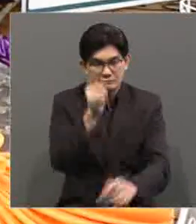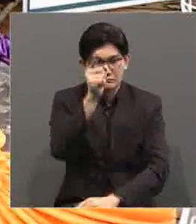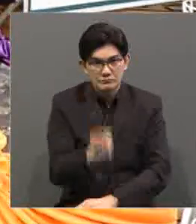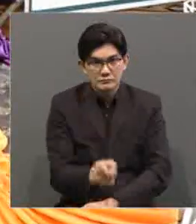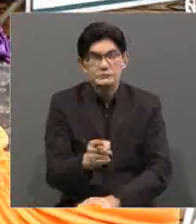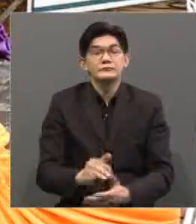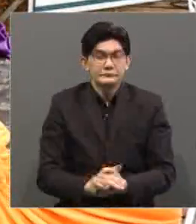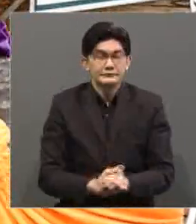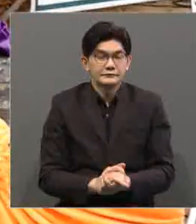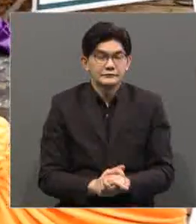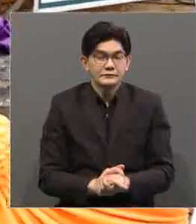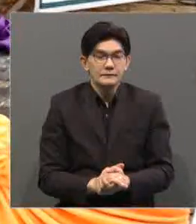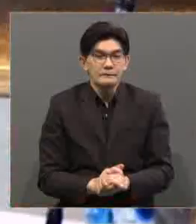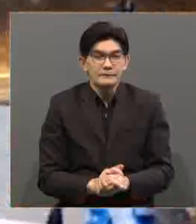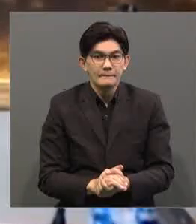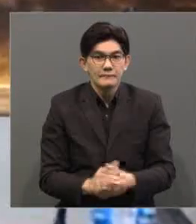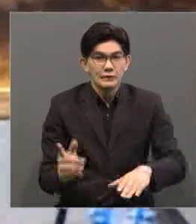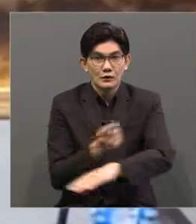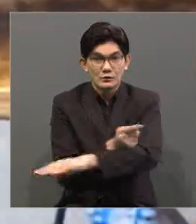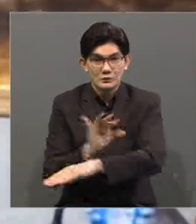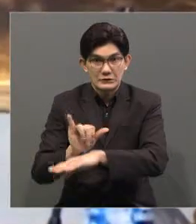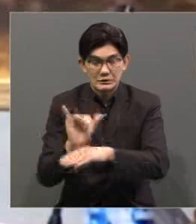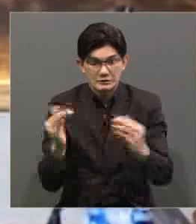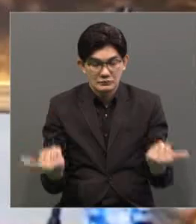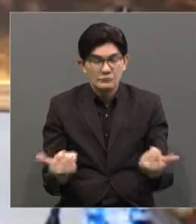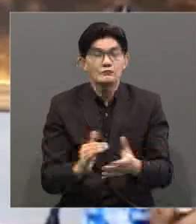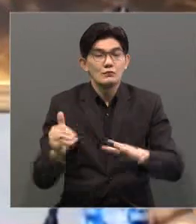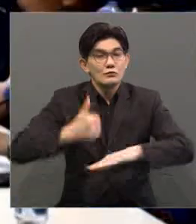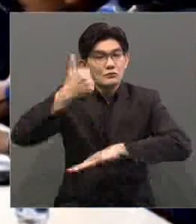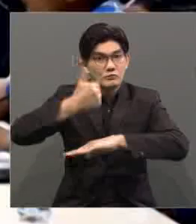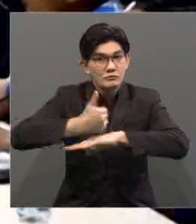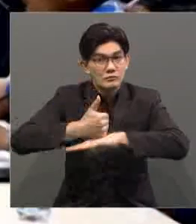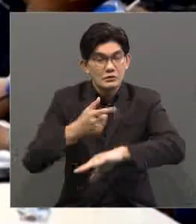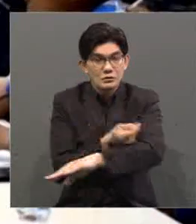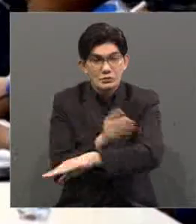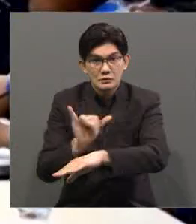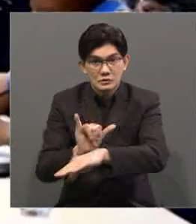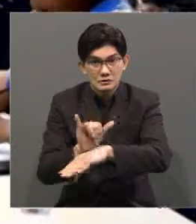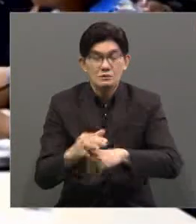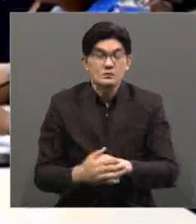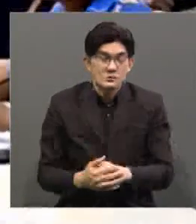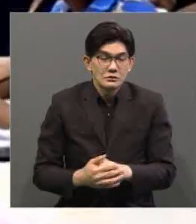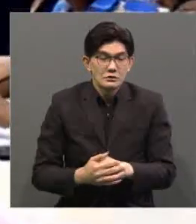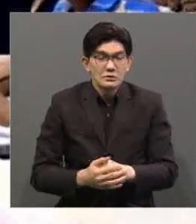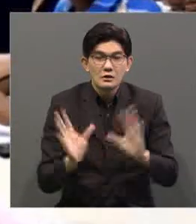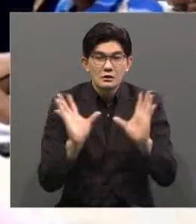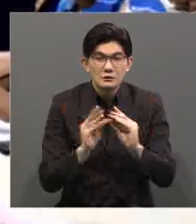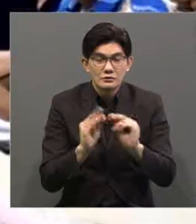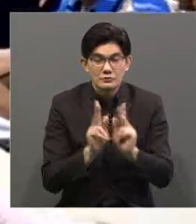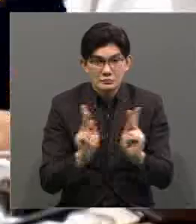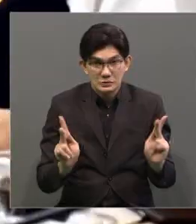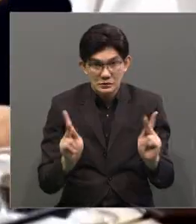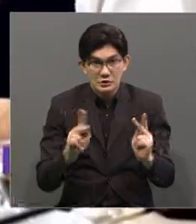ครัดด้วยขยับไปดูที่พระนครศรีอยุธยากันหน่อยนะครับท่านผู้ว่าราชการจังหวัดท่านนิวัฒน์รุ่งสาครได้ประชุมคณะกรรมการ